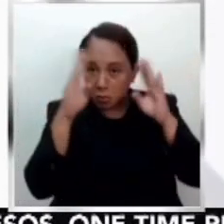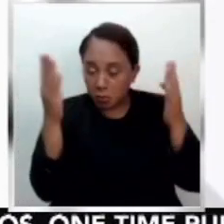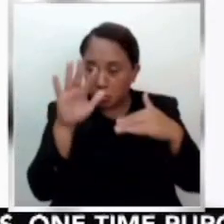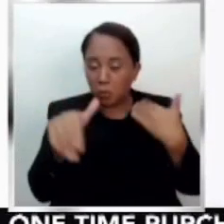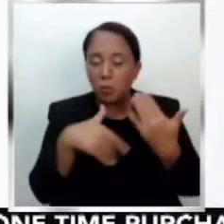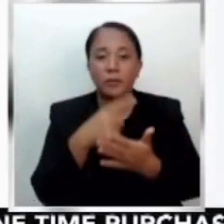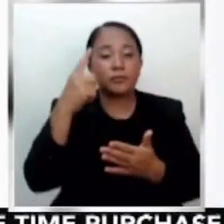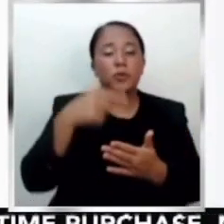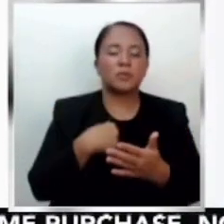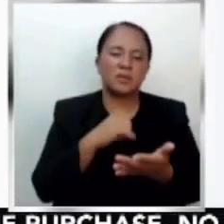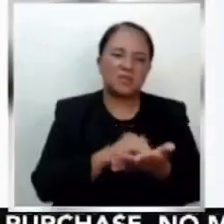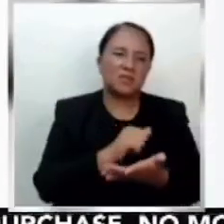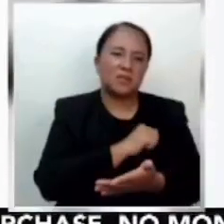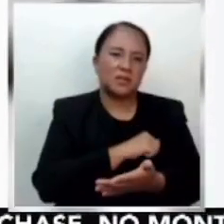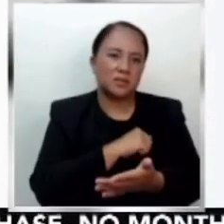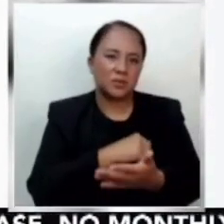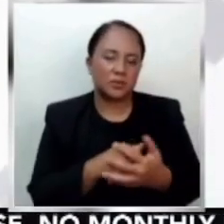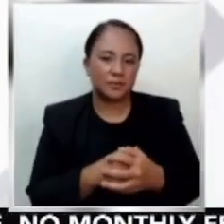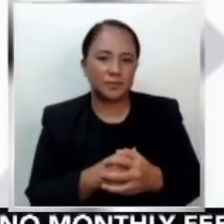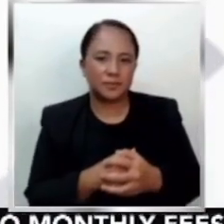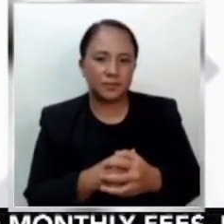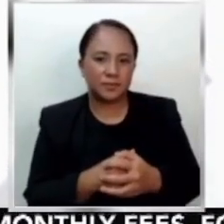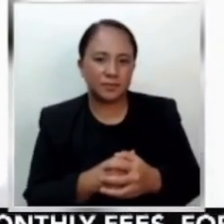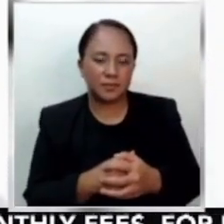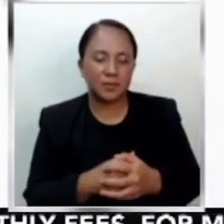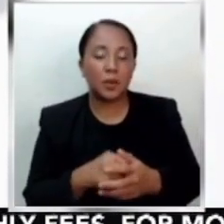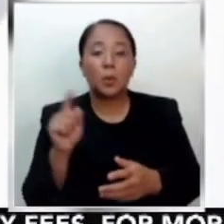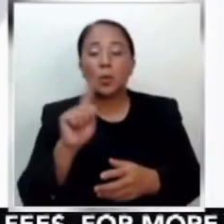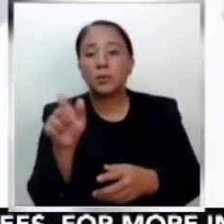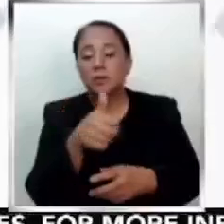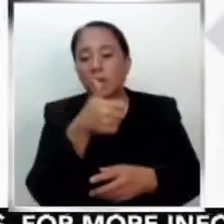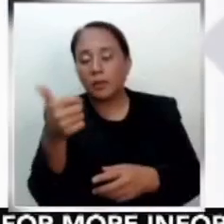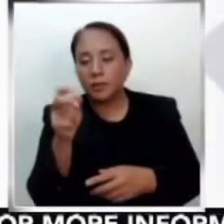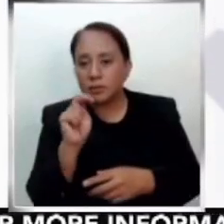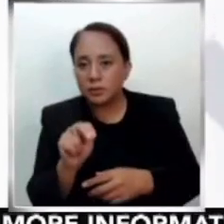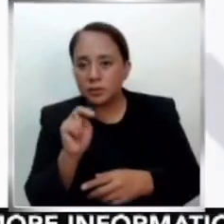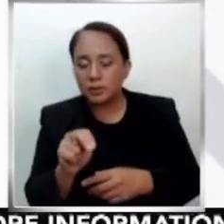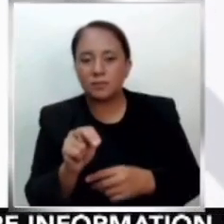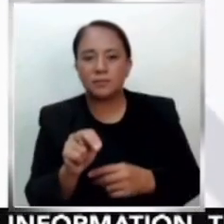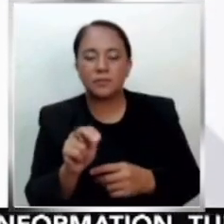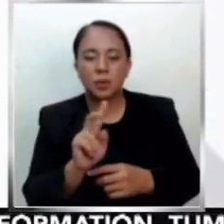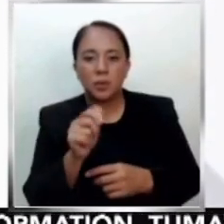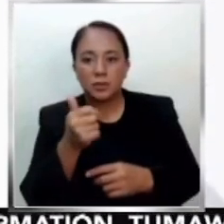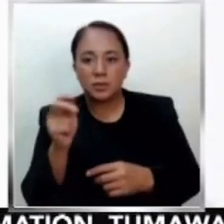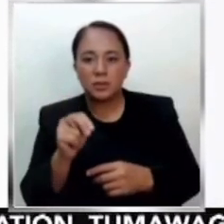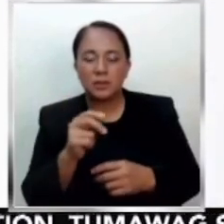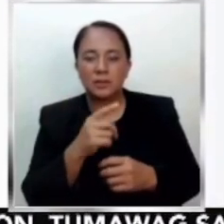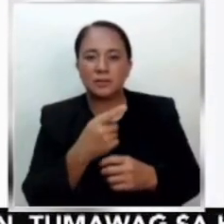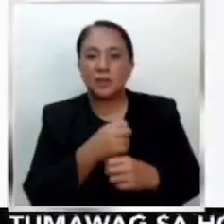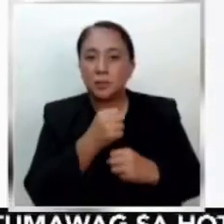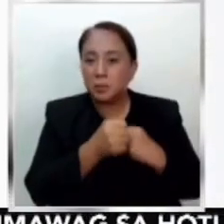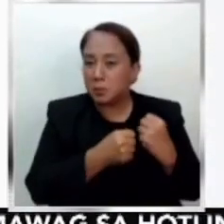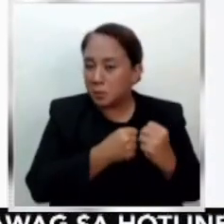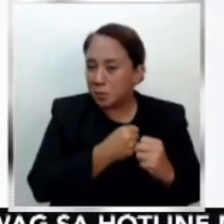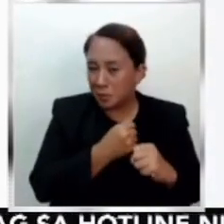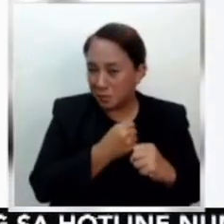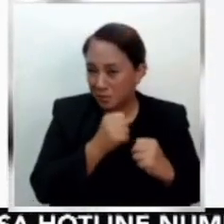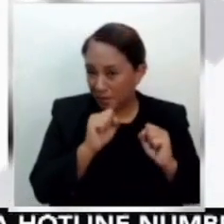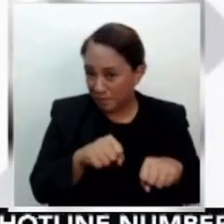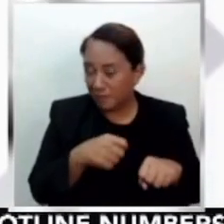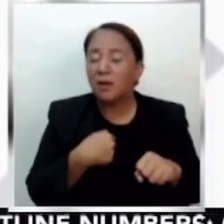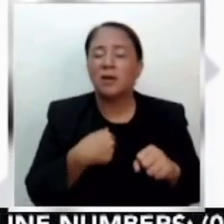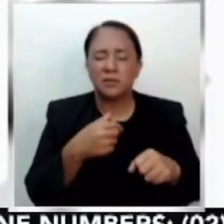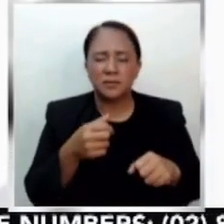ang attitude natin. Kung ano pa ang kailangan na sakripisyo, dapat gawin natin, no, para